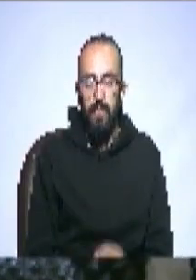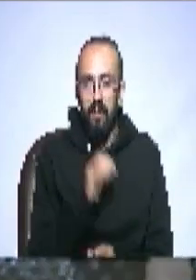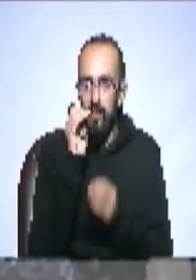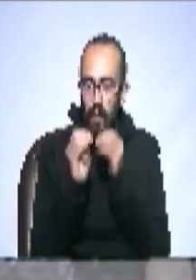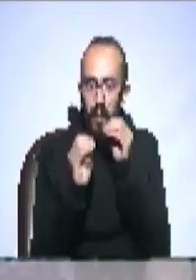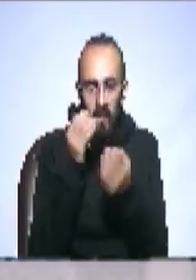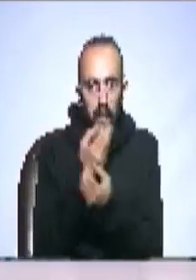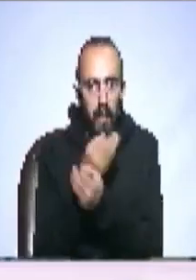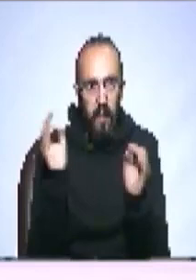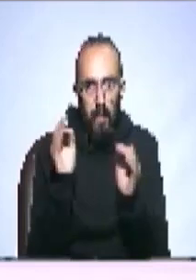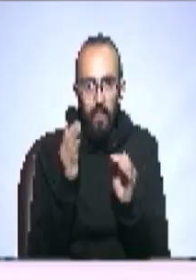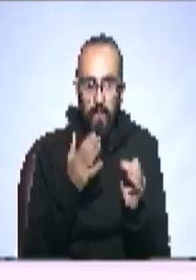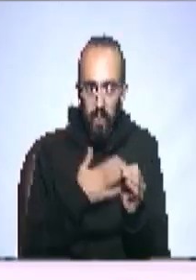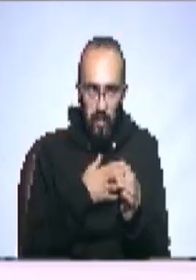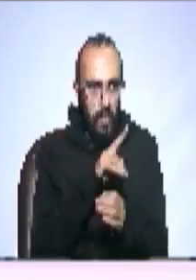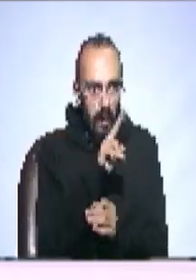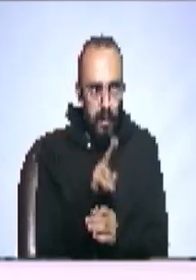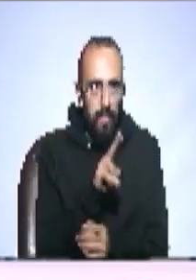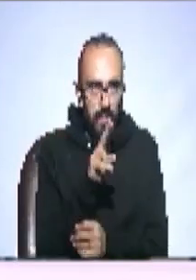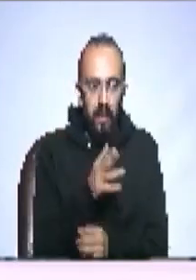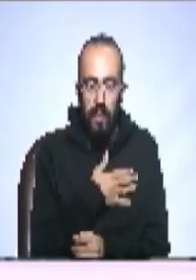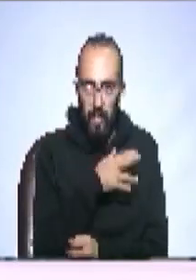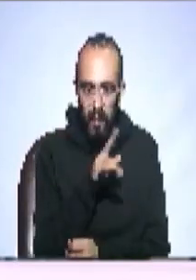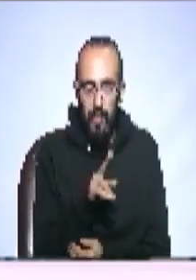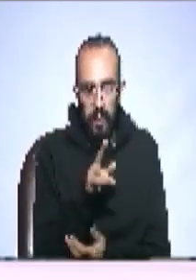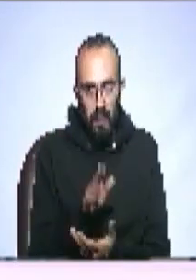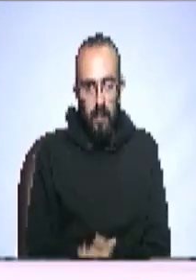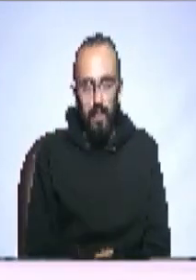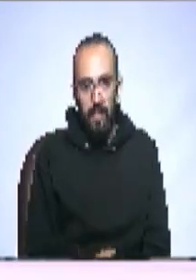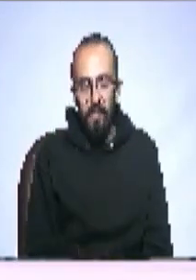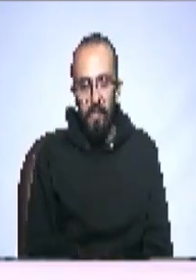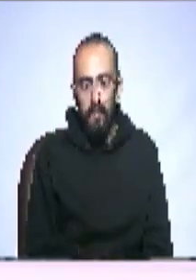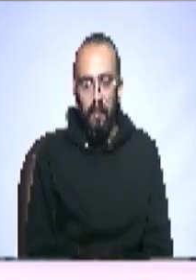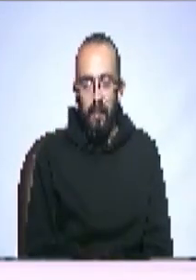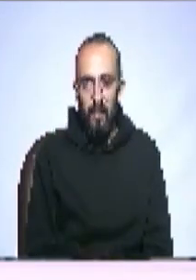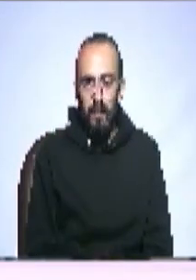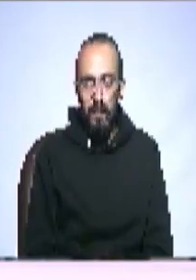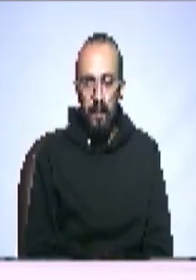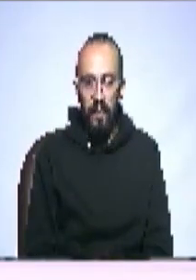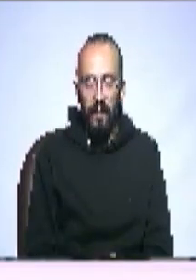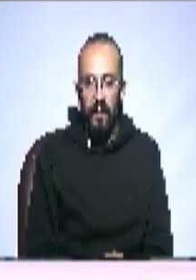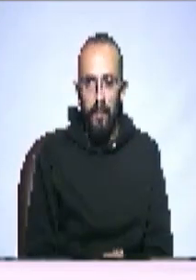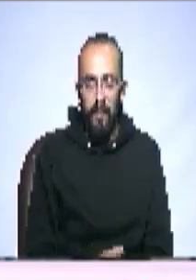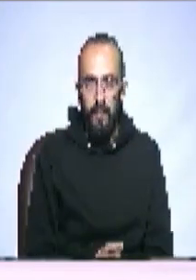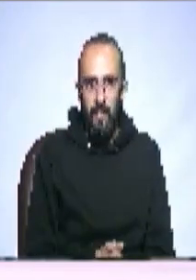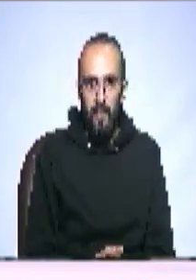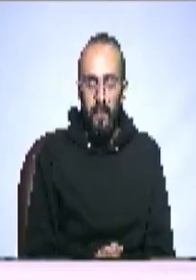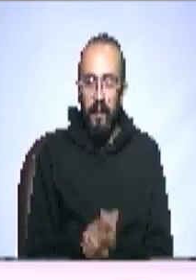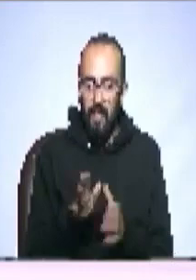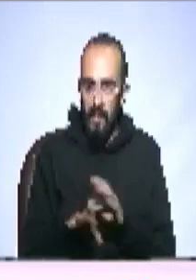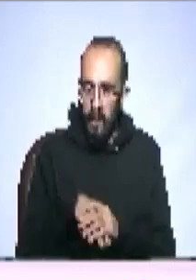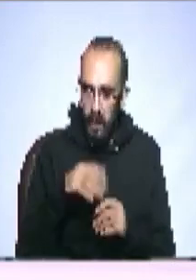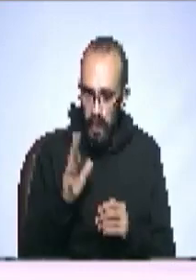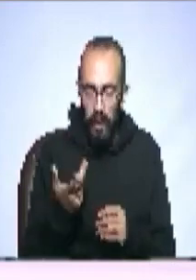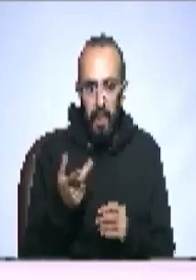عايزينها، وانا كمان هساله يعني الاسئله اللي ممكن تيجي في ذهن حضراتكم ايه اللي ممكن نعمله لو مش متوفر عندنا